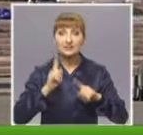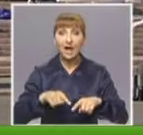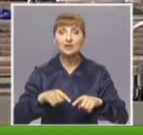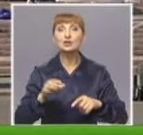из Южно-Казахстанской и Восточно-Казахстанской областей. На предыдущих фестивалях их товары